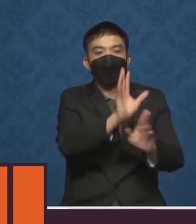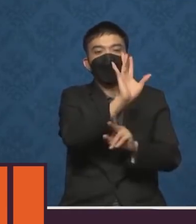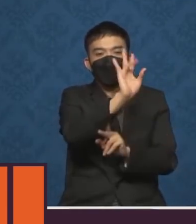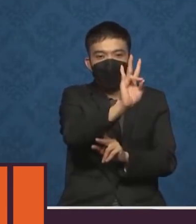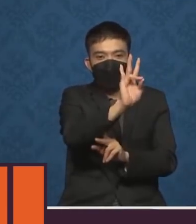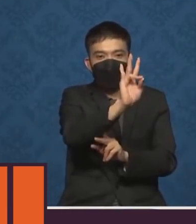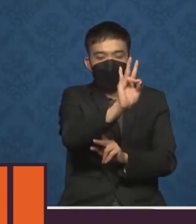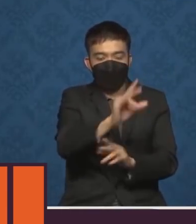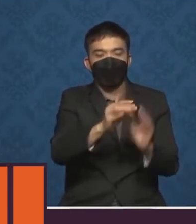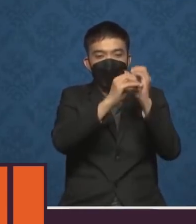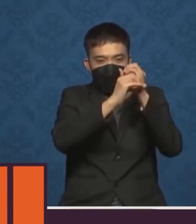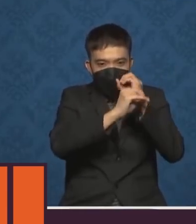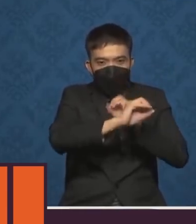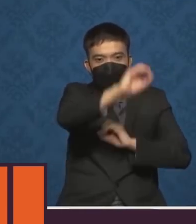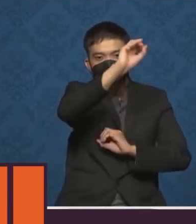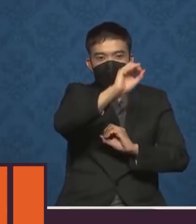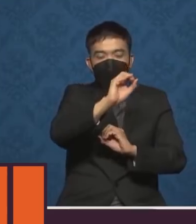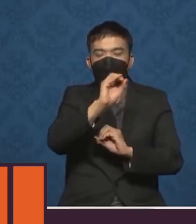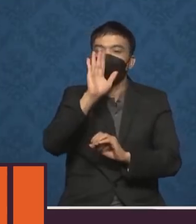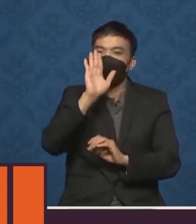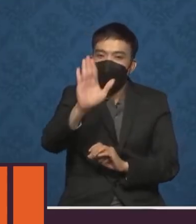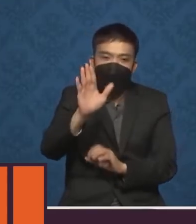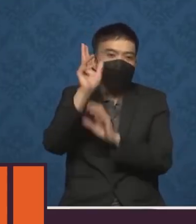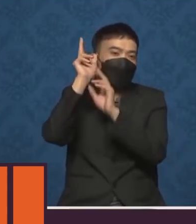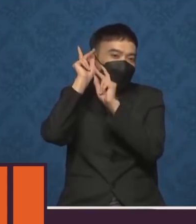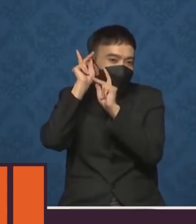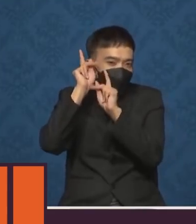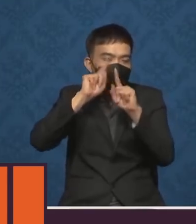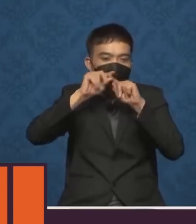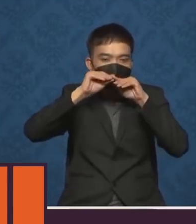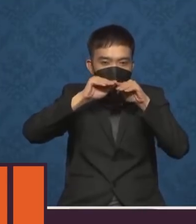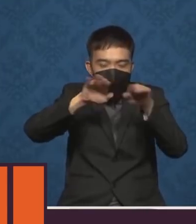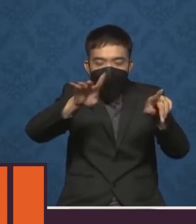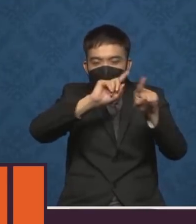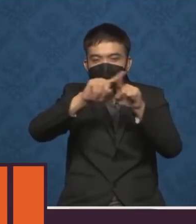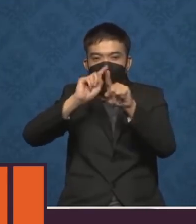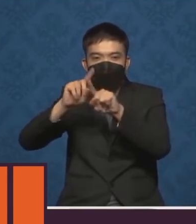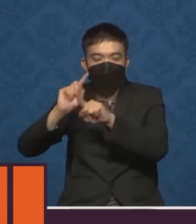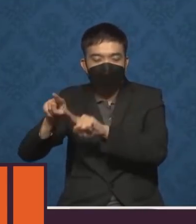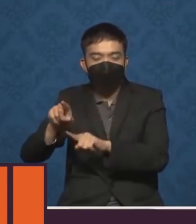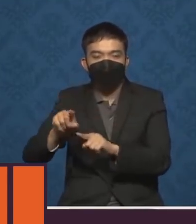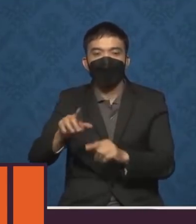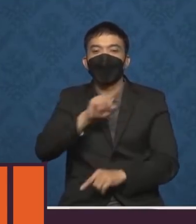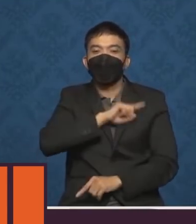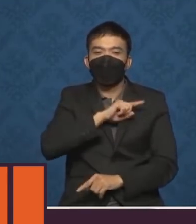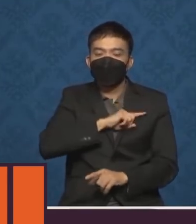ช.ทำหน้าที่ปิดกั้นสิทธิเสรีภาพของประชาชนแทนคสช.และก็ท